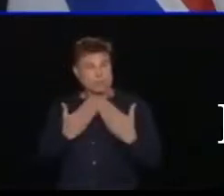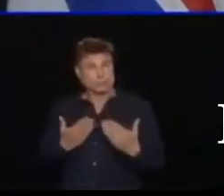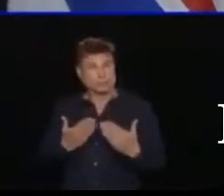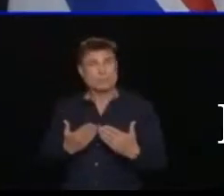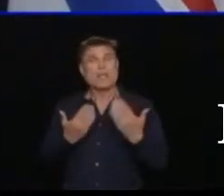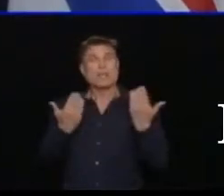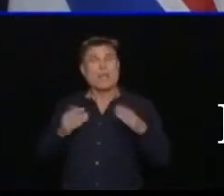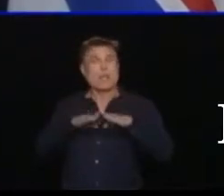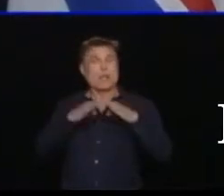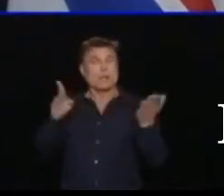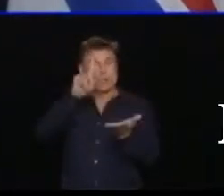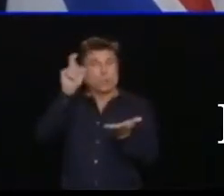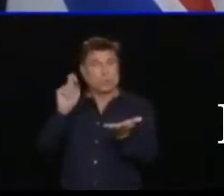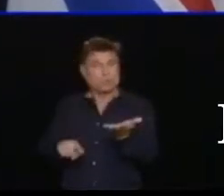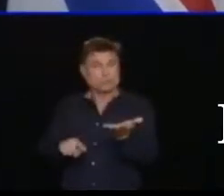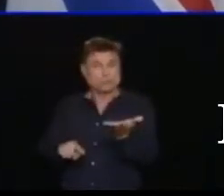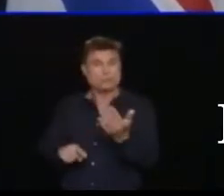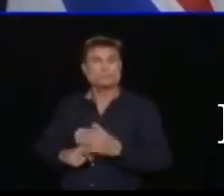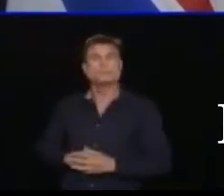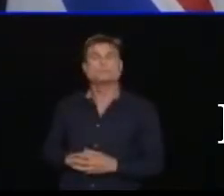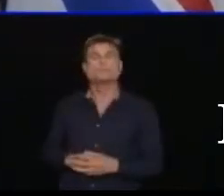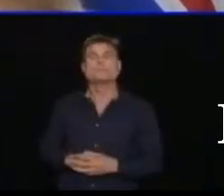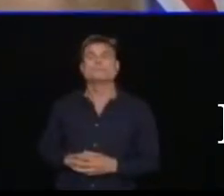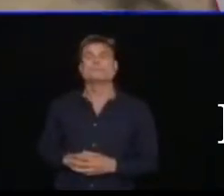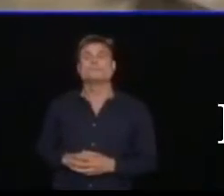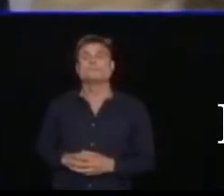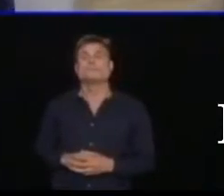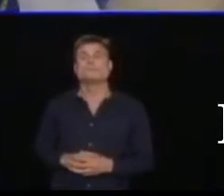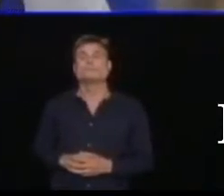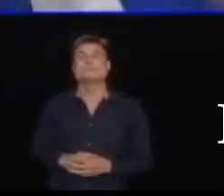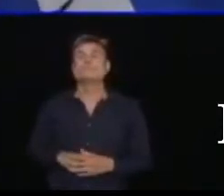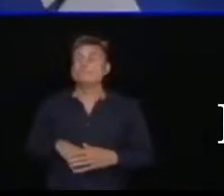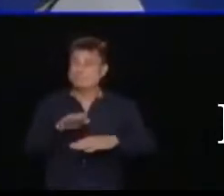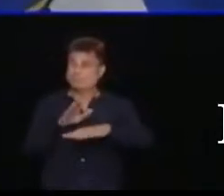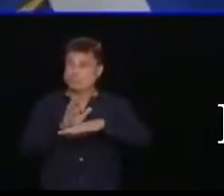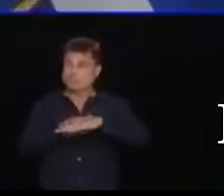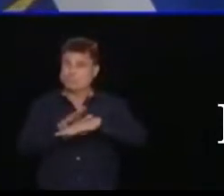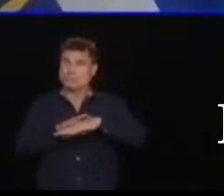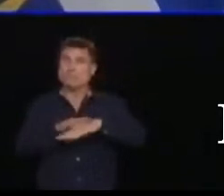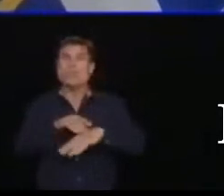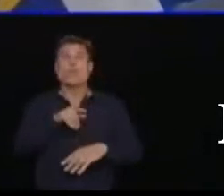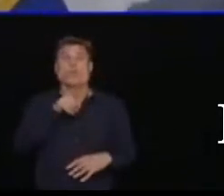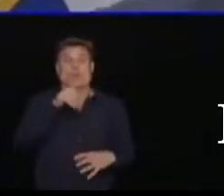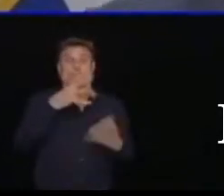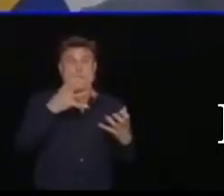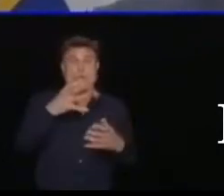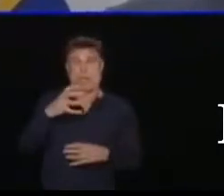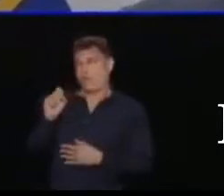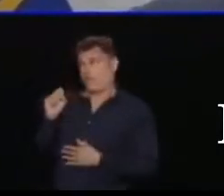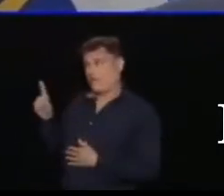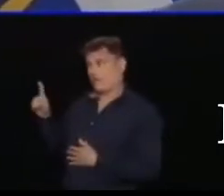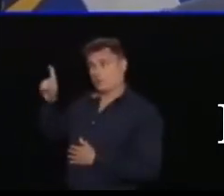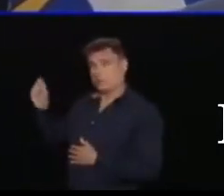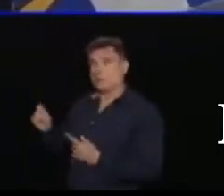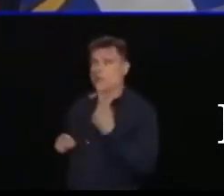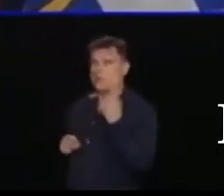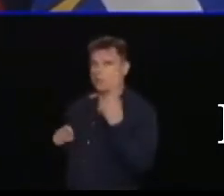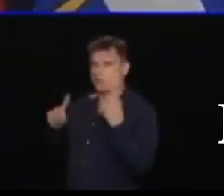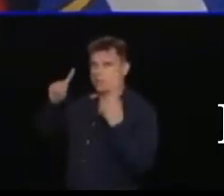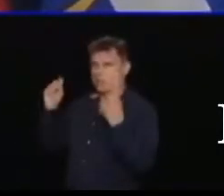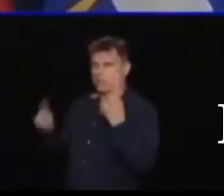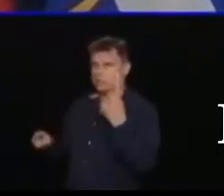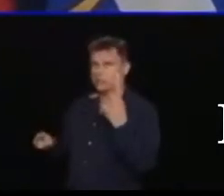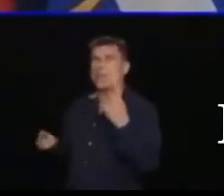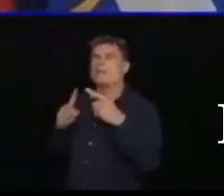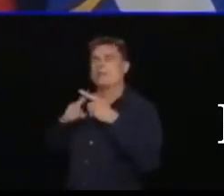护服等等等等。我们都统称叫 PPE。PPE 啊 ，Personal Protective Equipment。 Please unmute